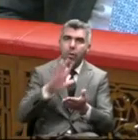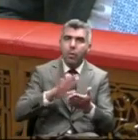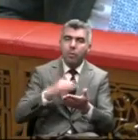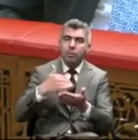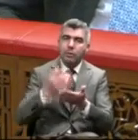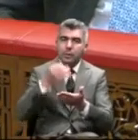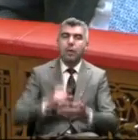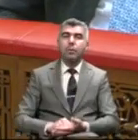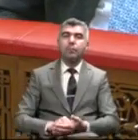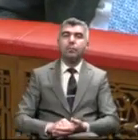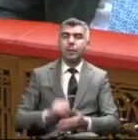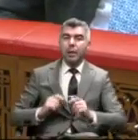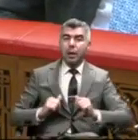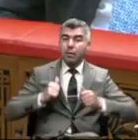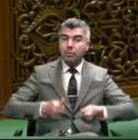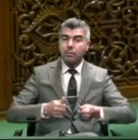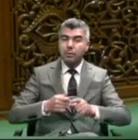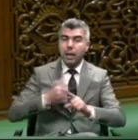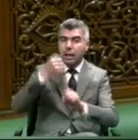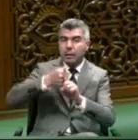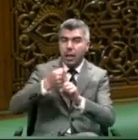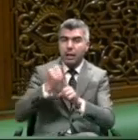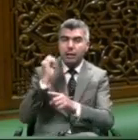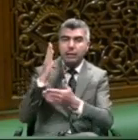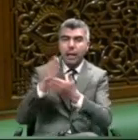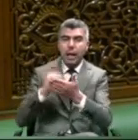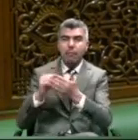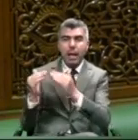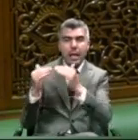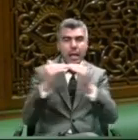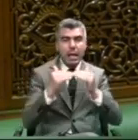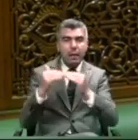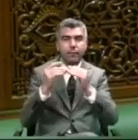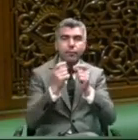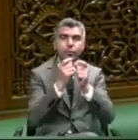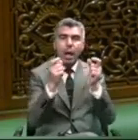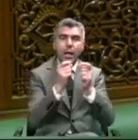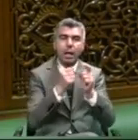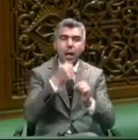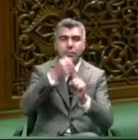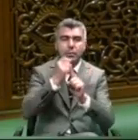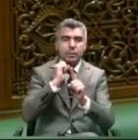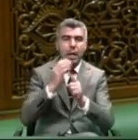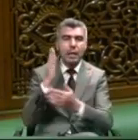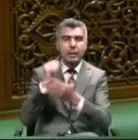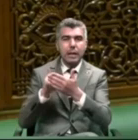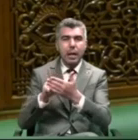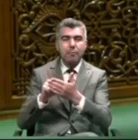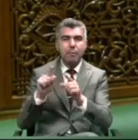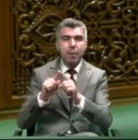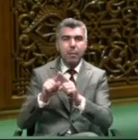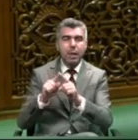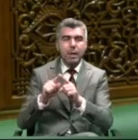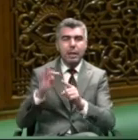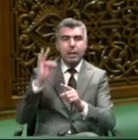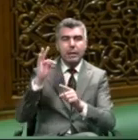الغير مهيكل مواصله الاصلاح الجبائي في افق توحيد نسب الضريبه على الشركات في انتظار فتح ورش اصلاح الضريبه على القيمه المضافه